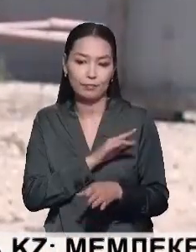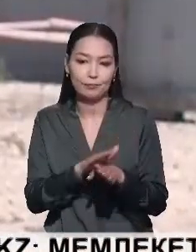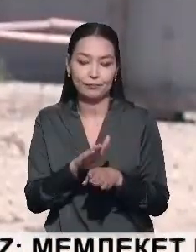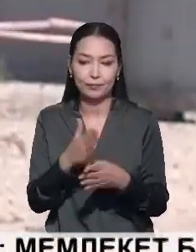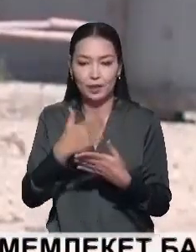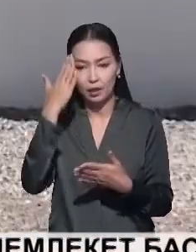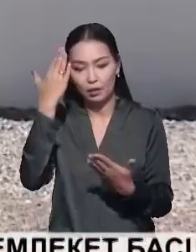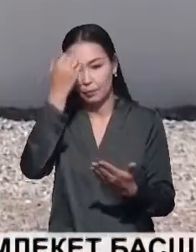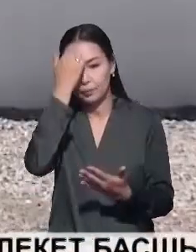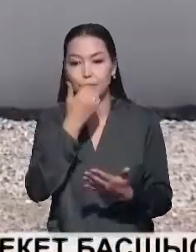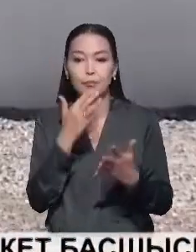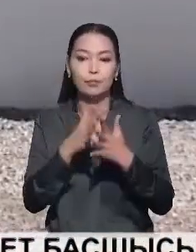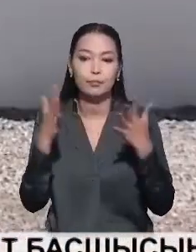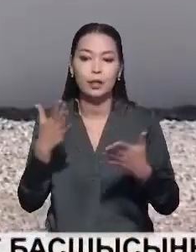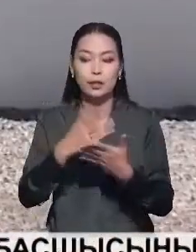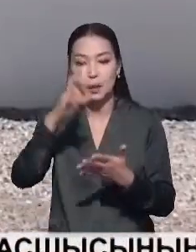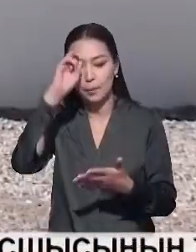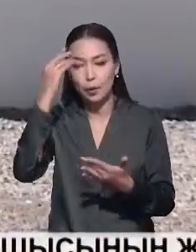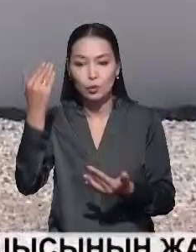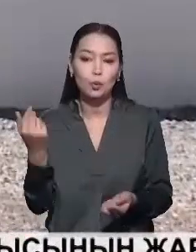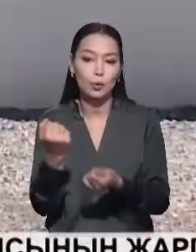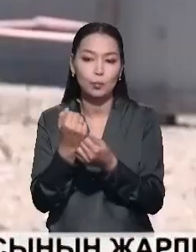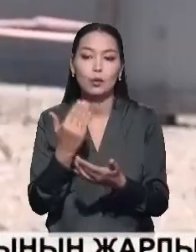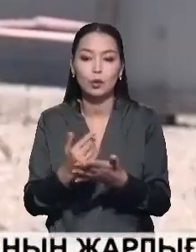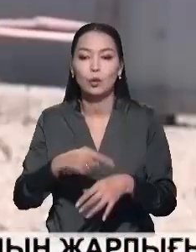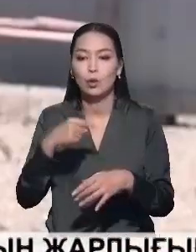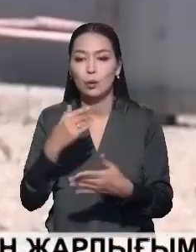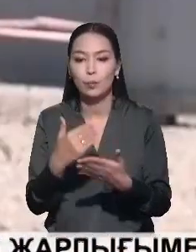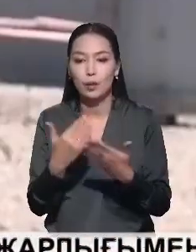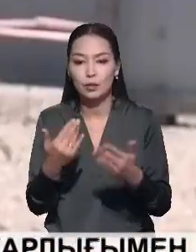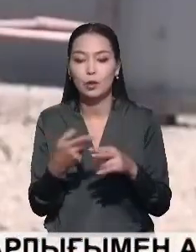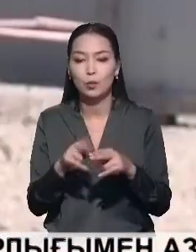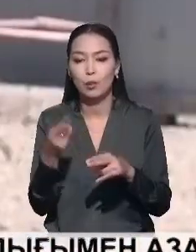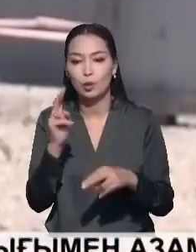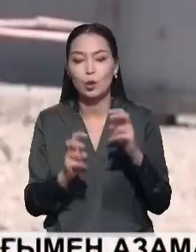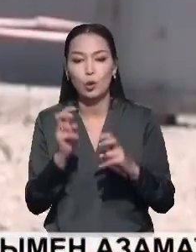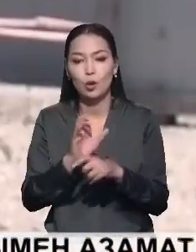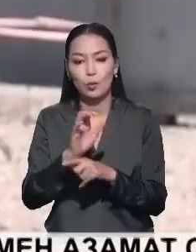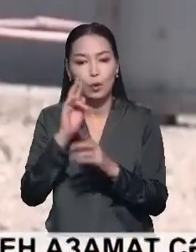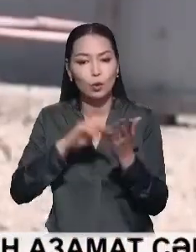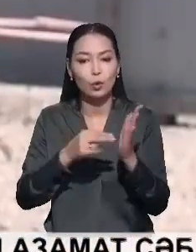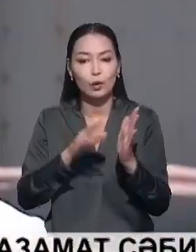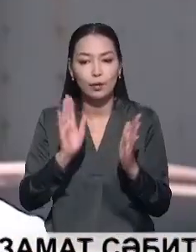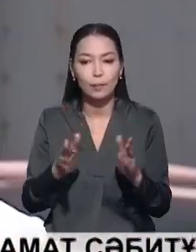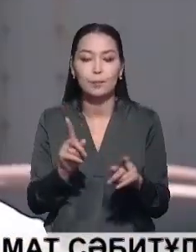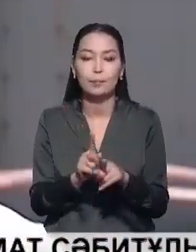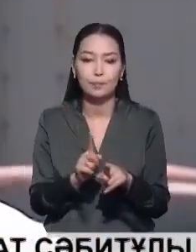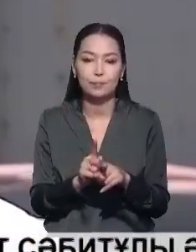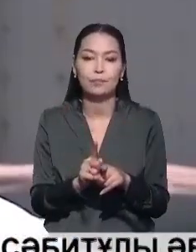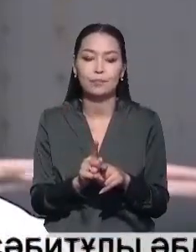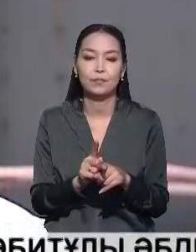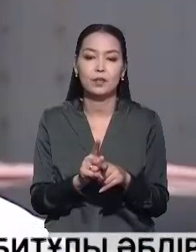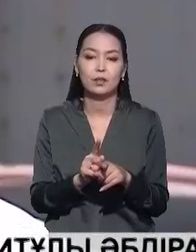Алғысымыз шексіз. Рахмет. Мемлекет тарапынан біз қолдауды сезініп отырмыз. Бізде екі өнім шығарылады деп жоспарлап отырмыз. Ол катод мыс,